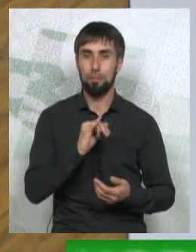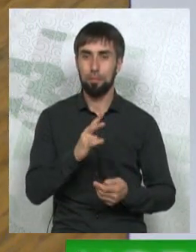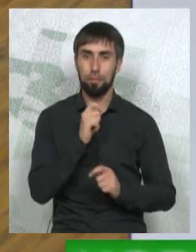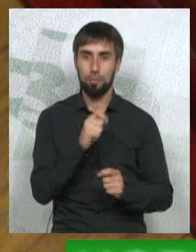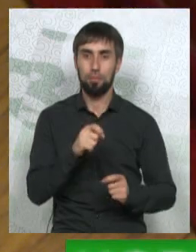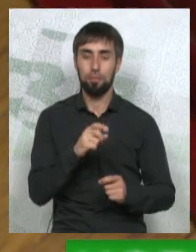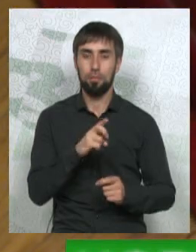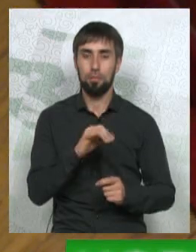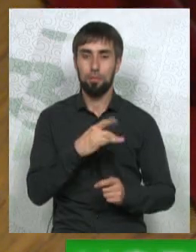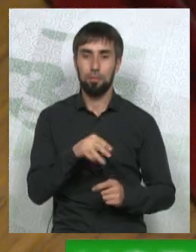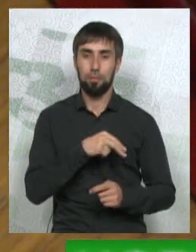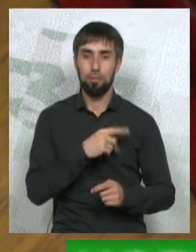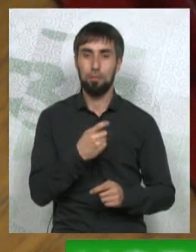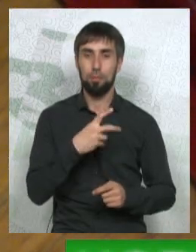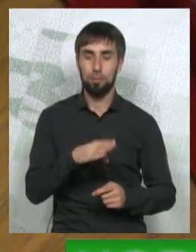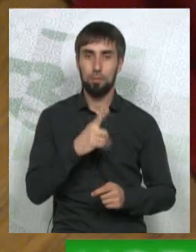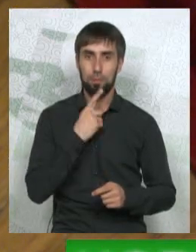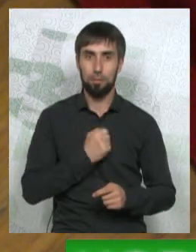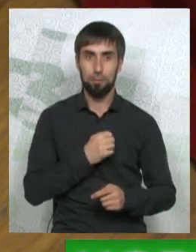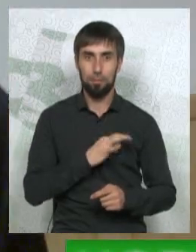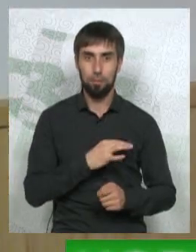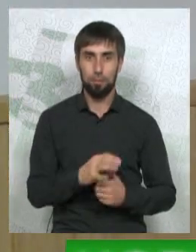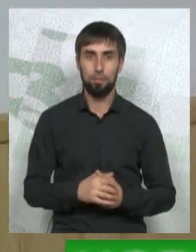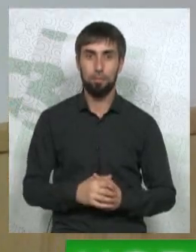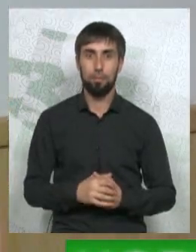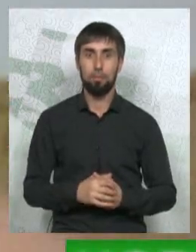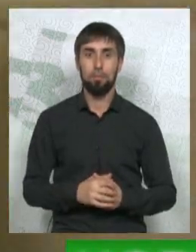наградили юбилейными медалями 100 лет военной разведки.